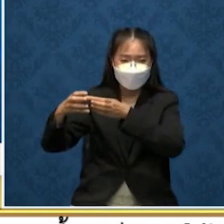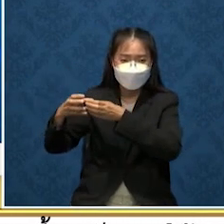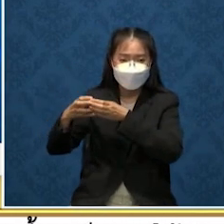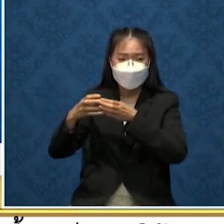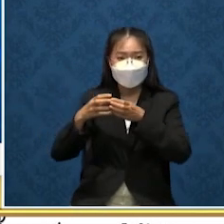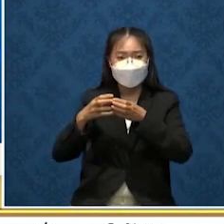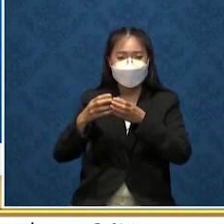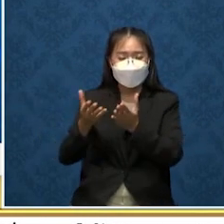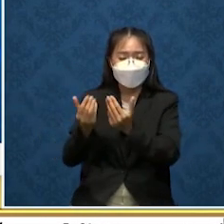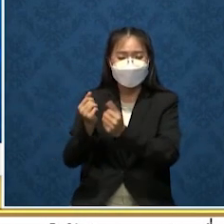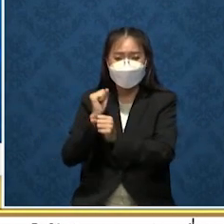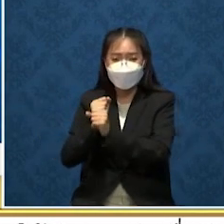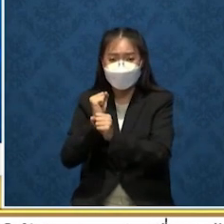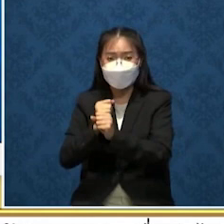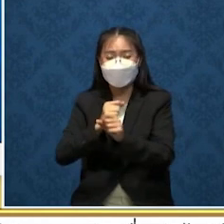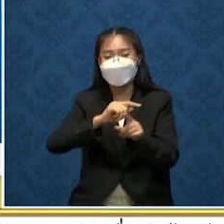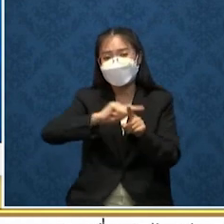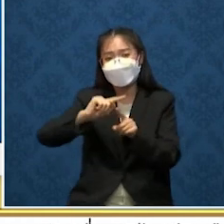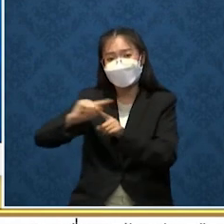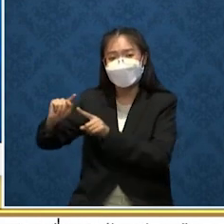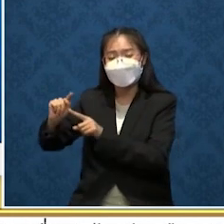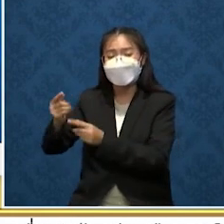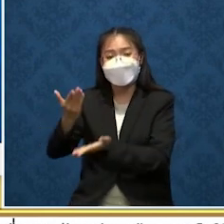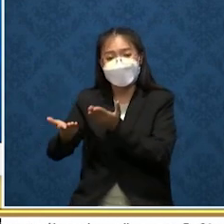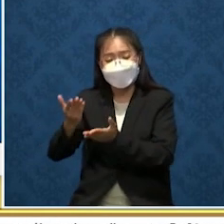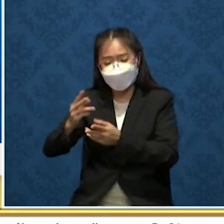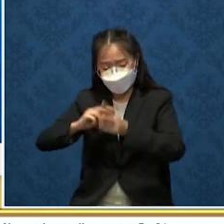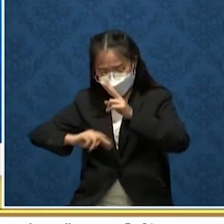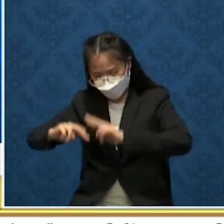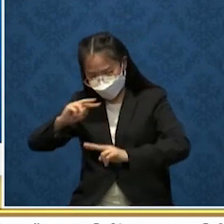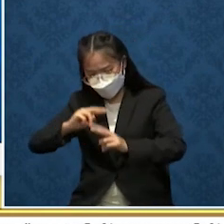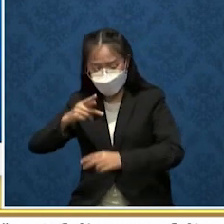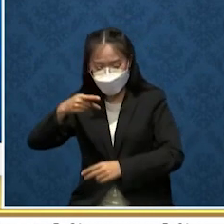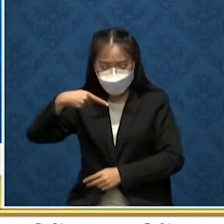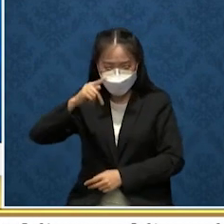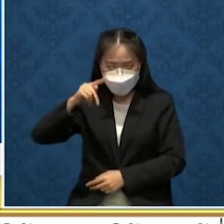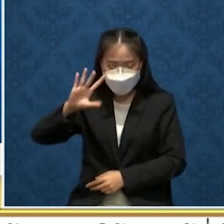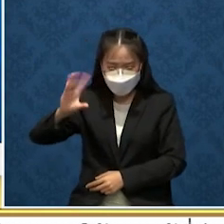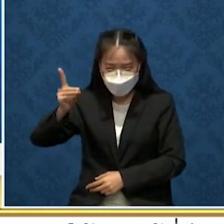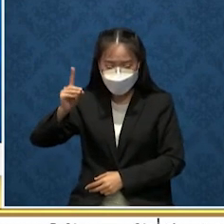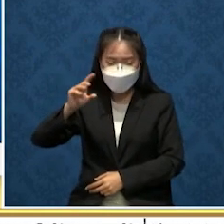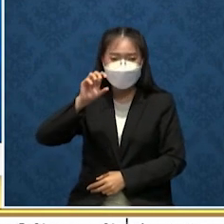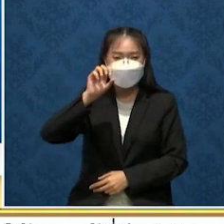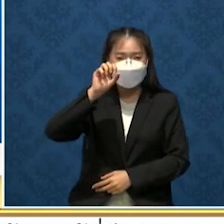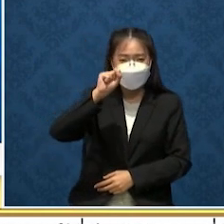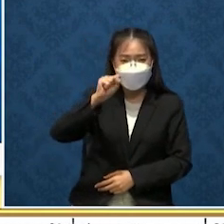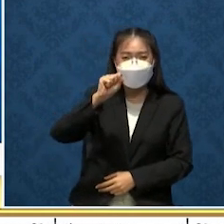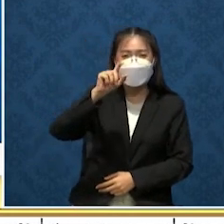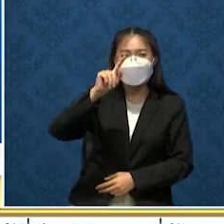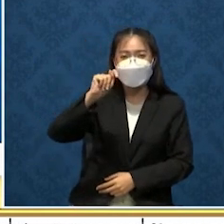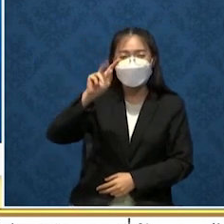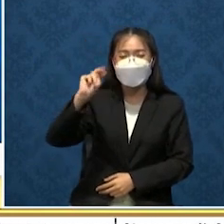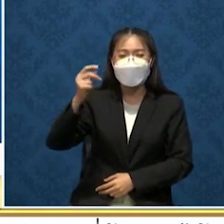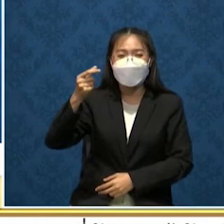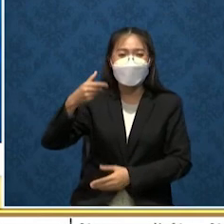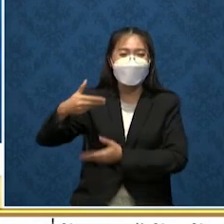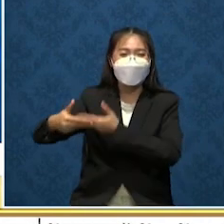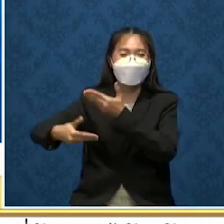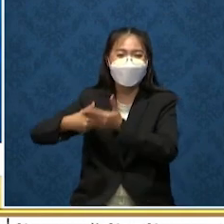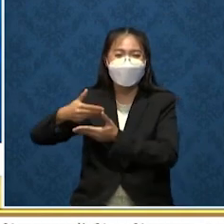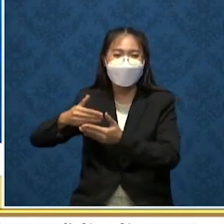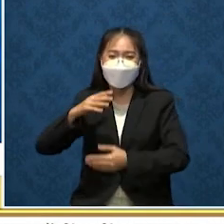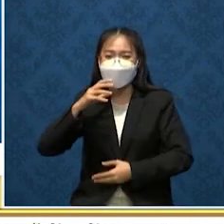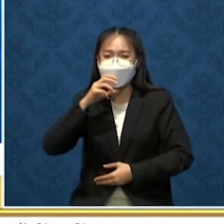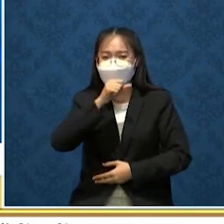กระทรวงทบวงกรมต่างๆแม้กระทั่งหน่วยงานตรวจสอบอย่างปปชสตงมีการจัดซื้อจัดจ้างยังมีการขายรหัสกันเลย